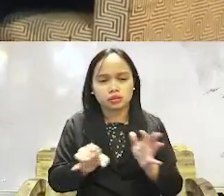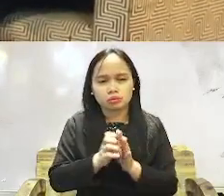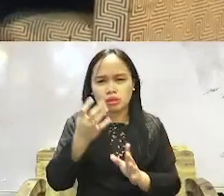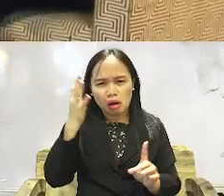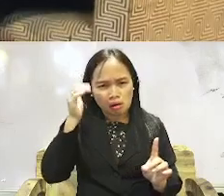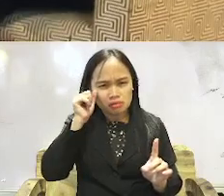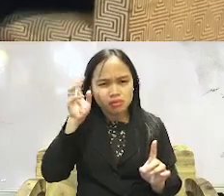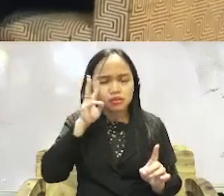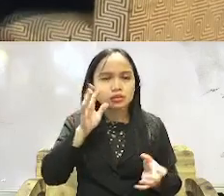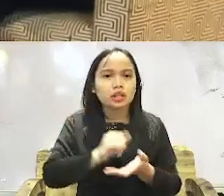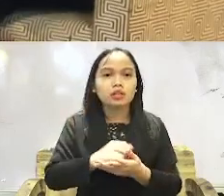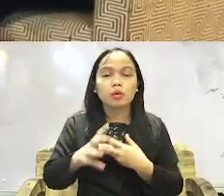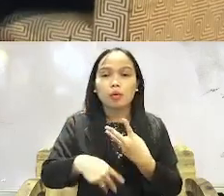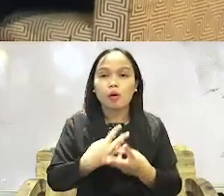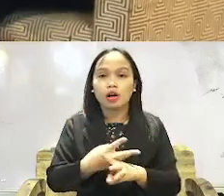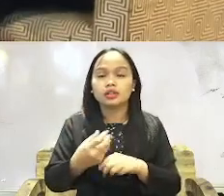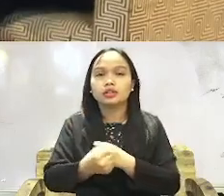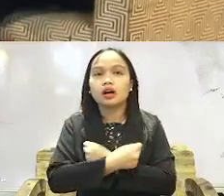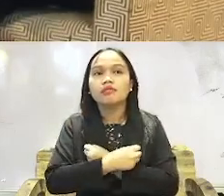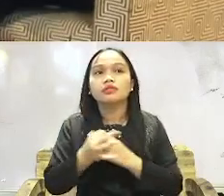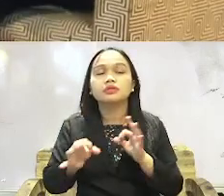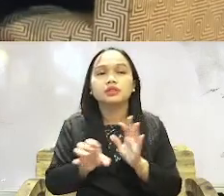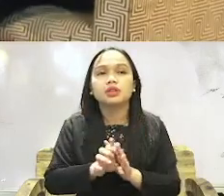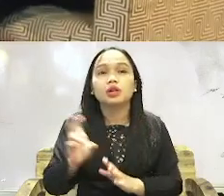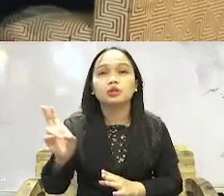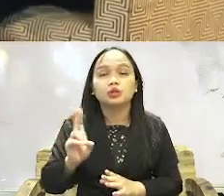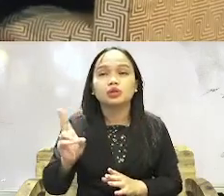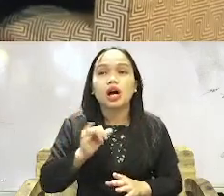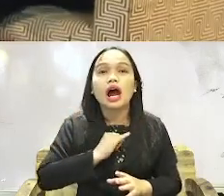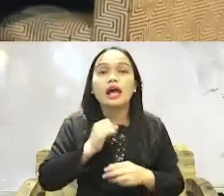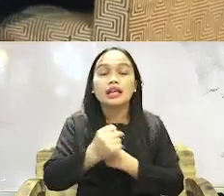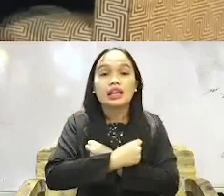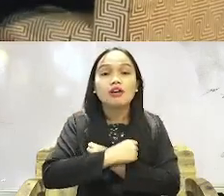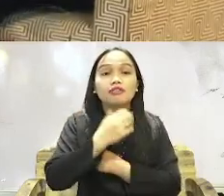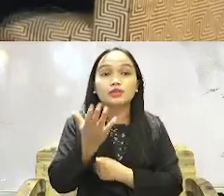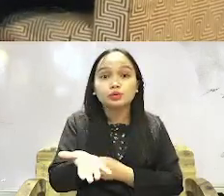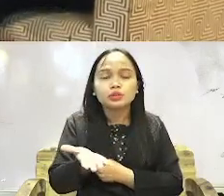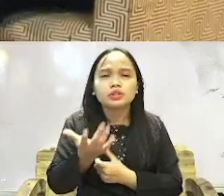people, yung worldly love, pag ginamit nila yung word na I love you, may hangganan.